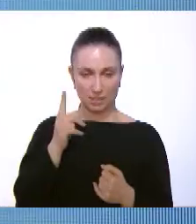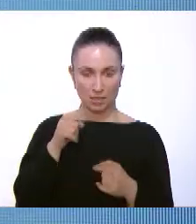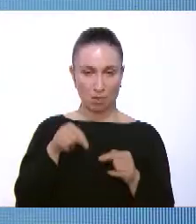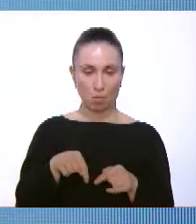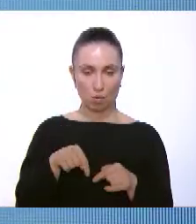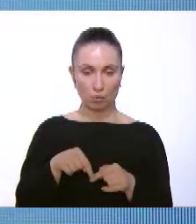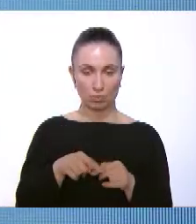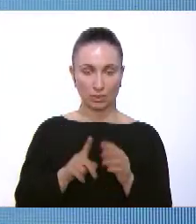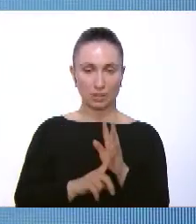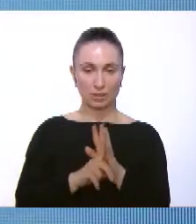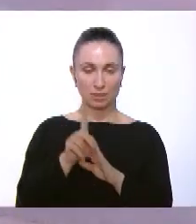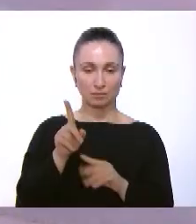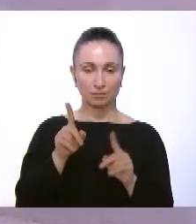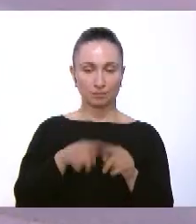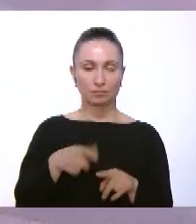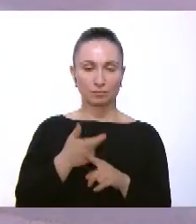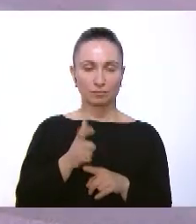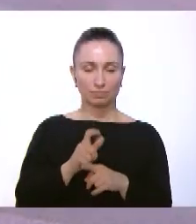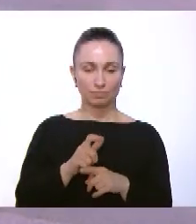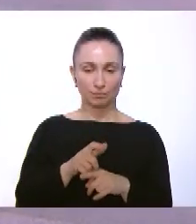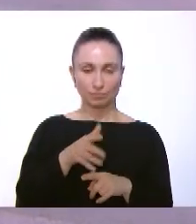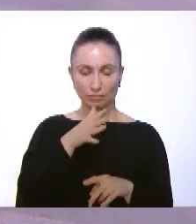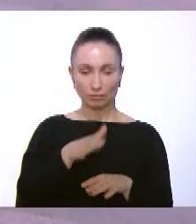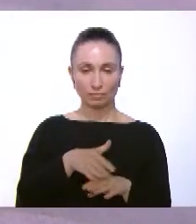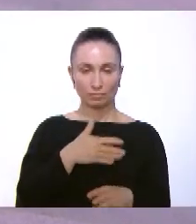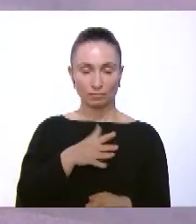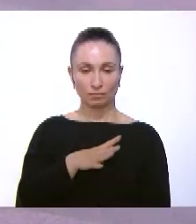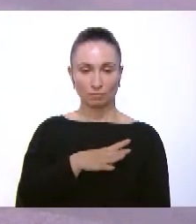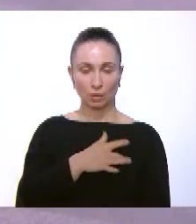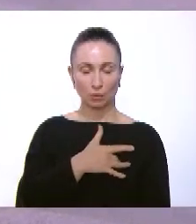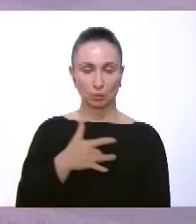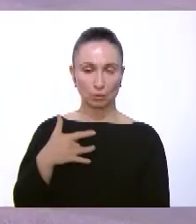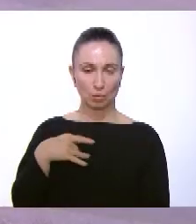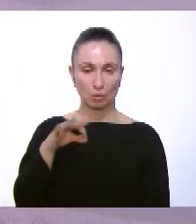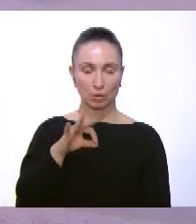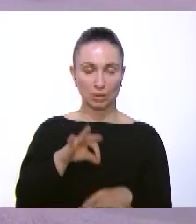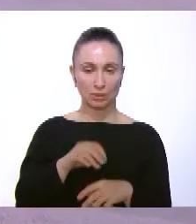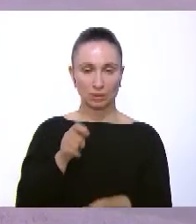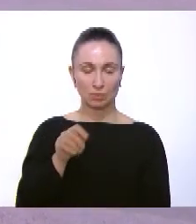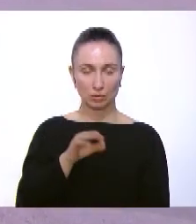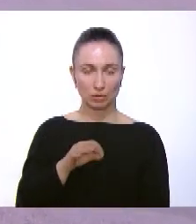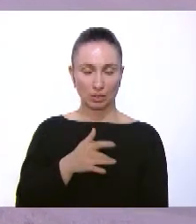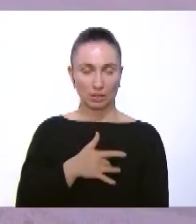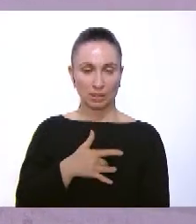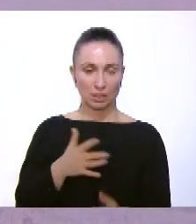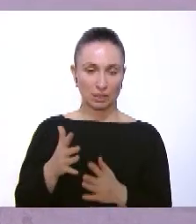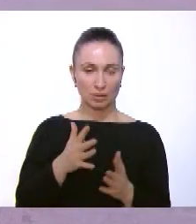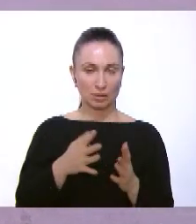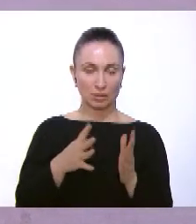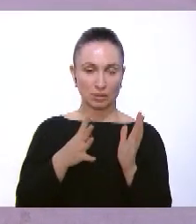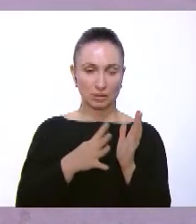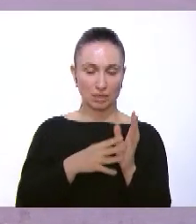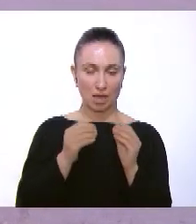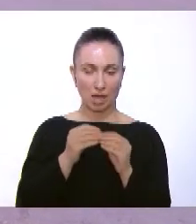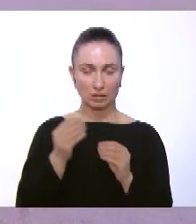საუკუნის დასაწყისშიც ძალიან გახანგრძლივებული იყო ტუბერკულოზის დიაგნოსტიკა. თითქმის 9